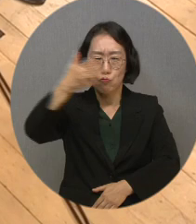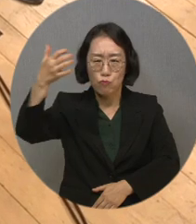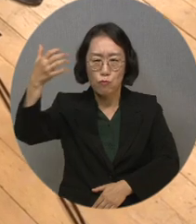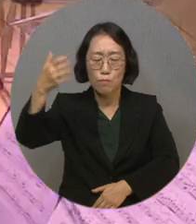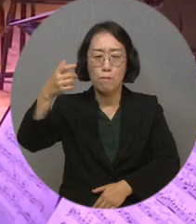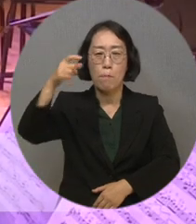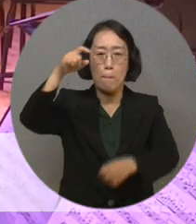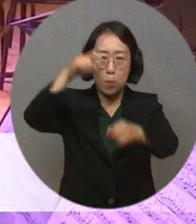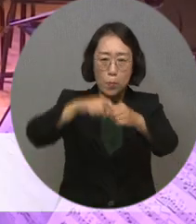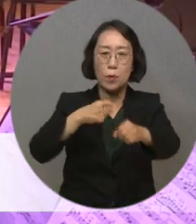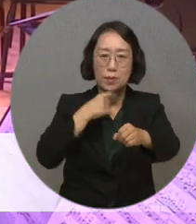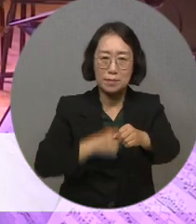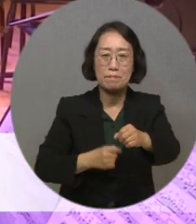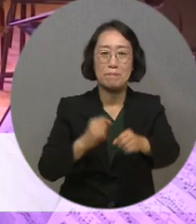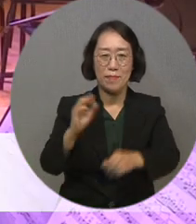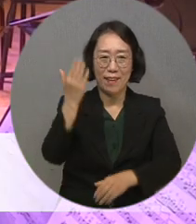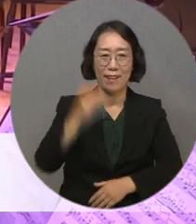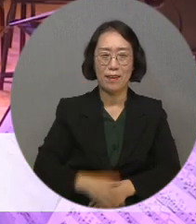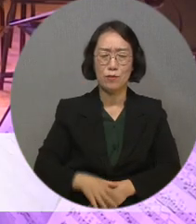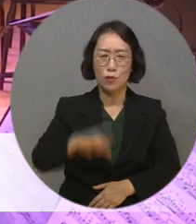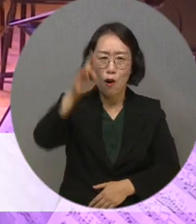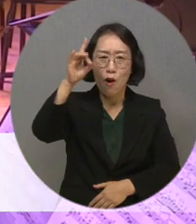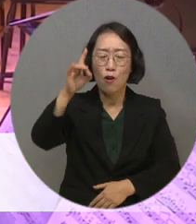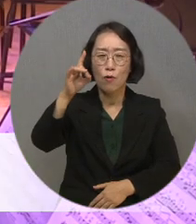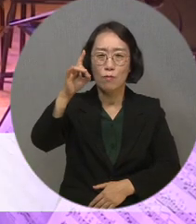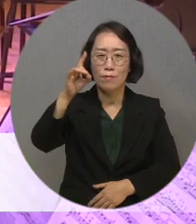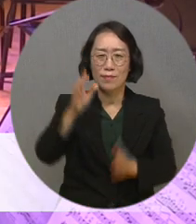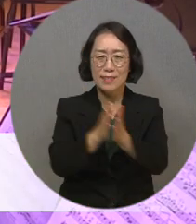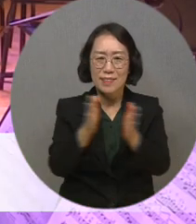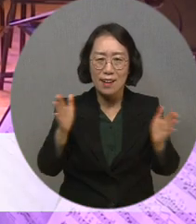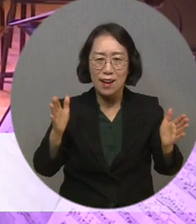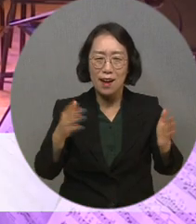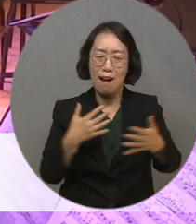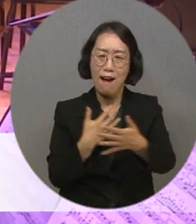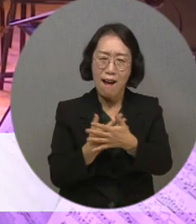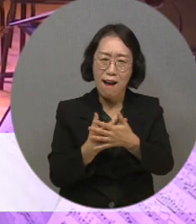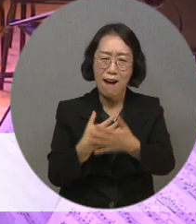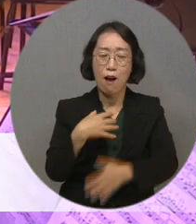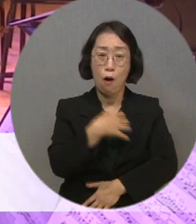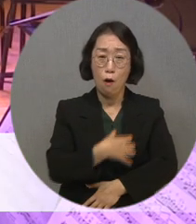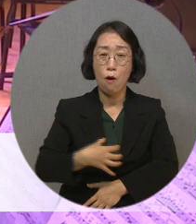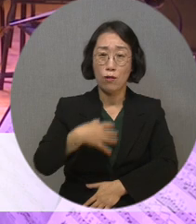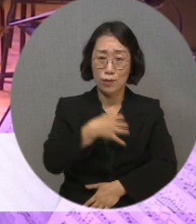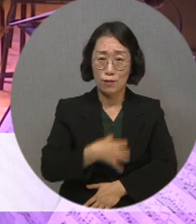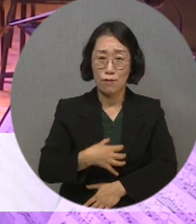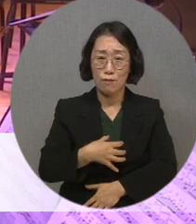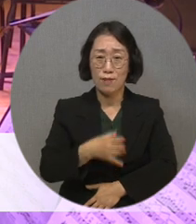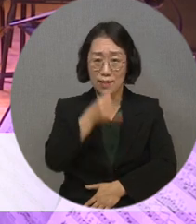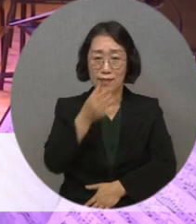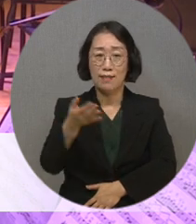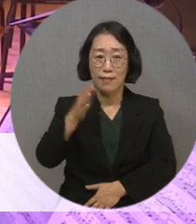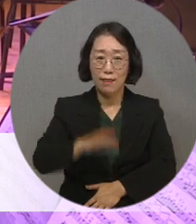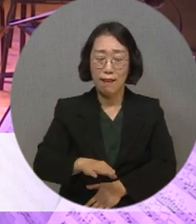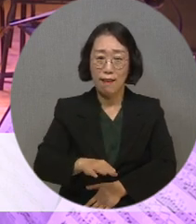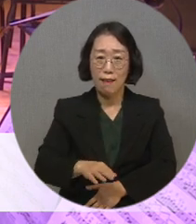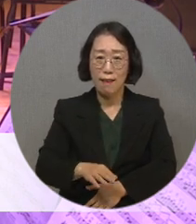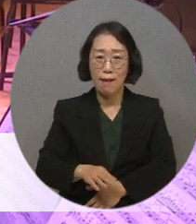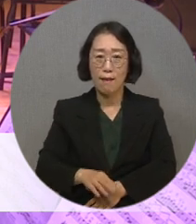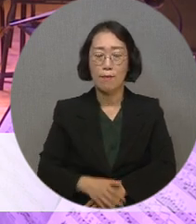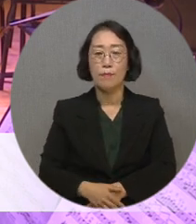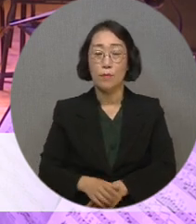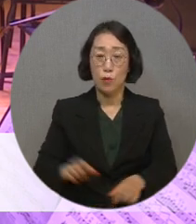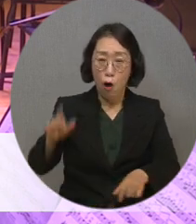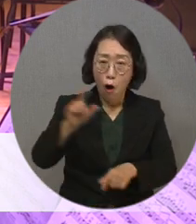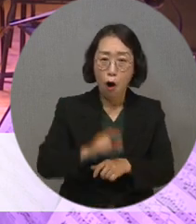말합니다. 저도 처음에는 많이 두려움과 할 수 있을까 많이 생각을 했는데 이게 하나하나씩 힘든